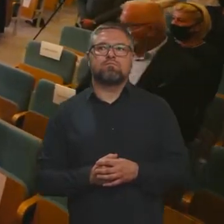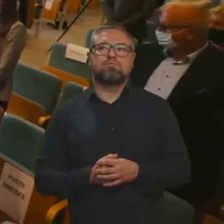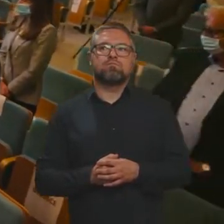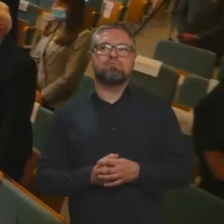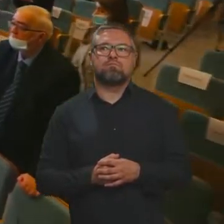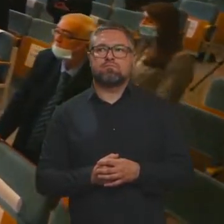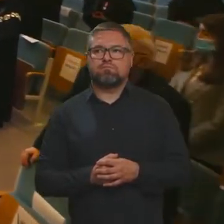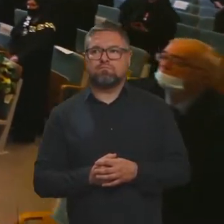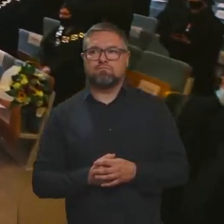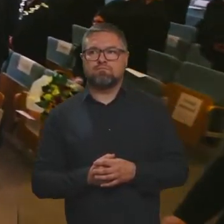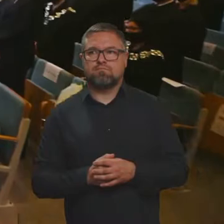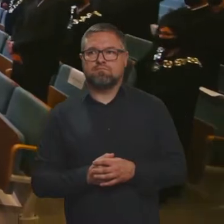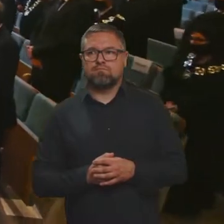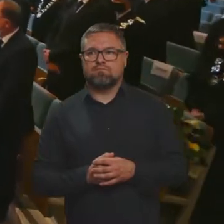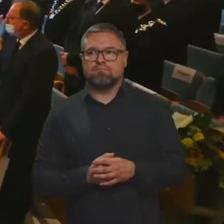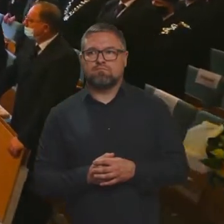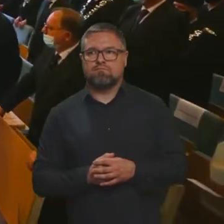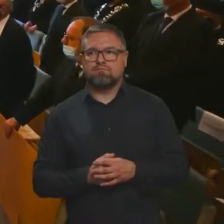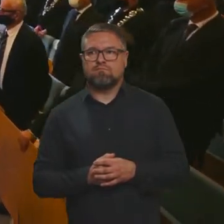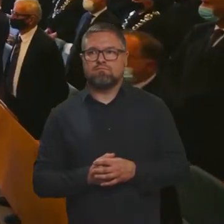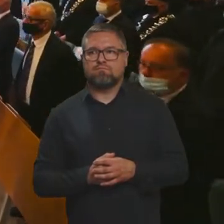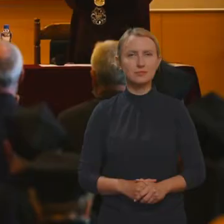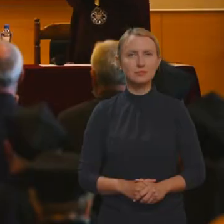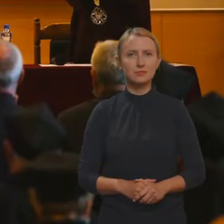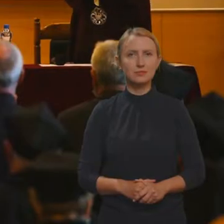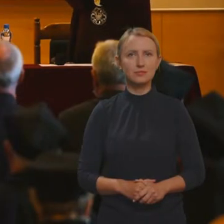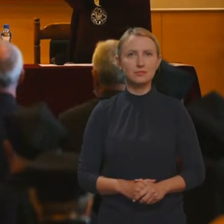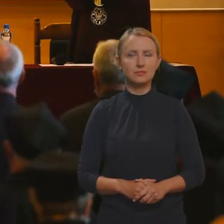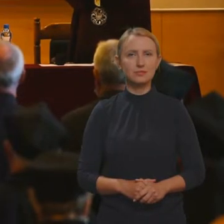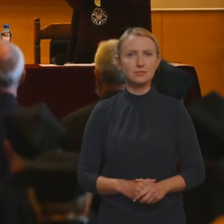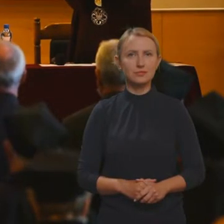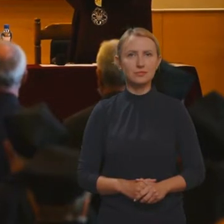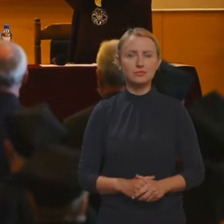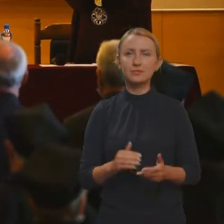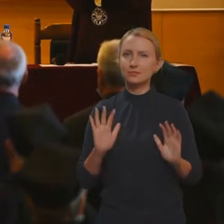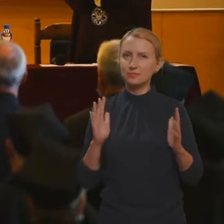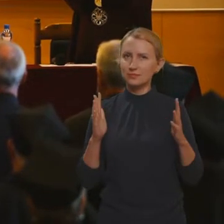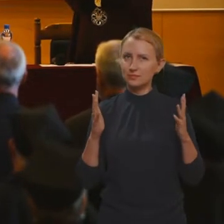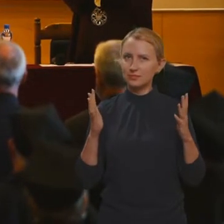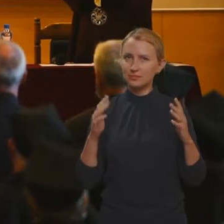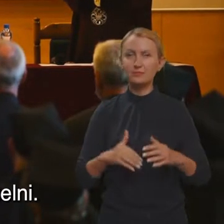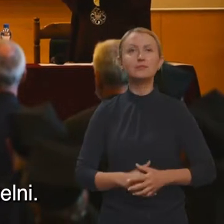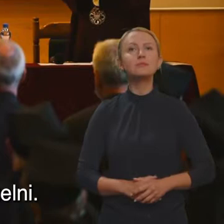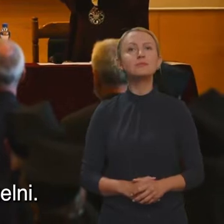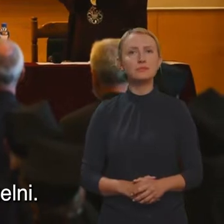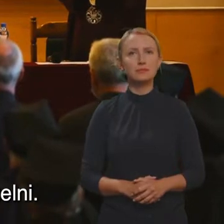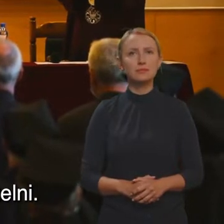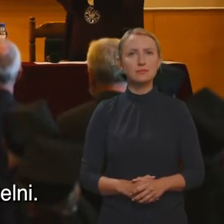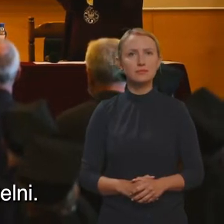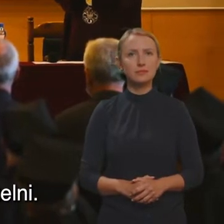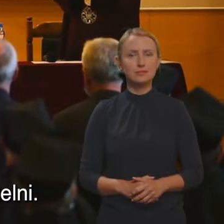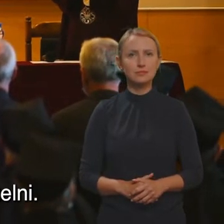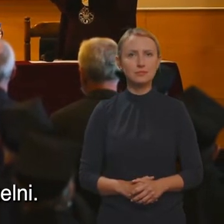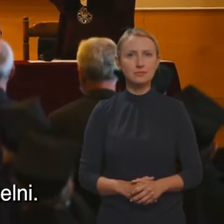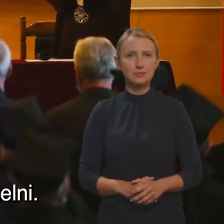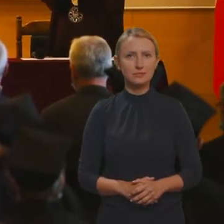Skrzat. Minister Edukacji i Nauki Przemysław Czarnek przyznał także Uniwersytetowi dotacje celowe na modernizację i termomodernizację